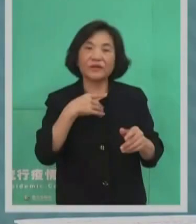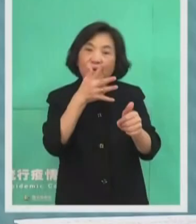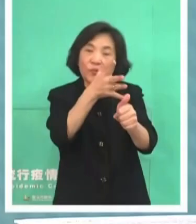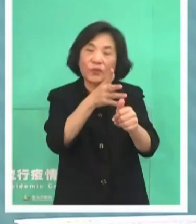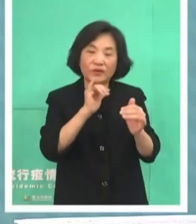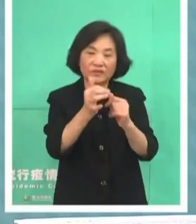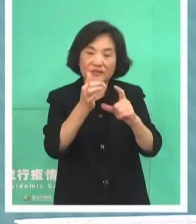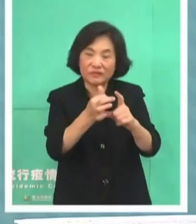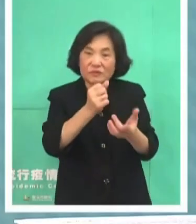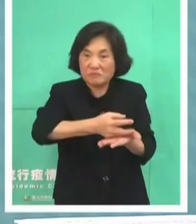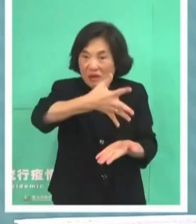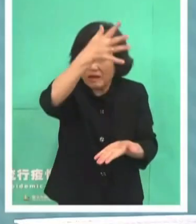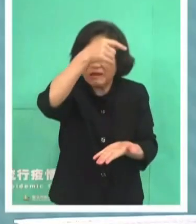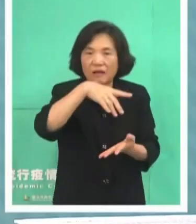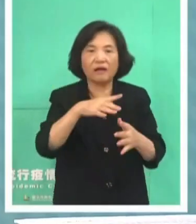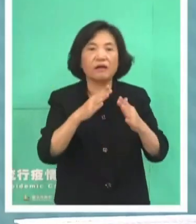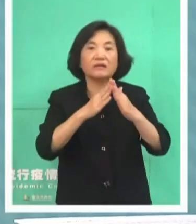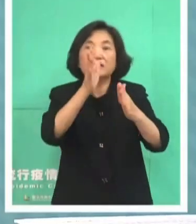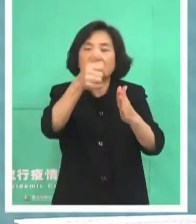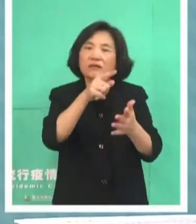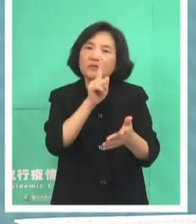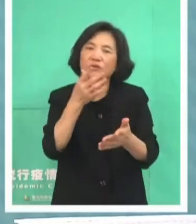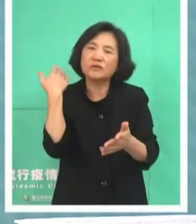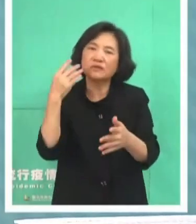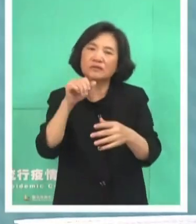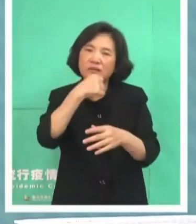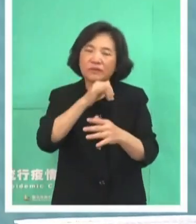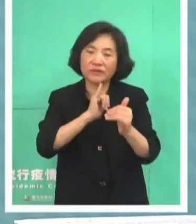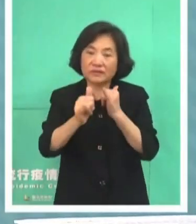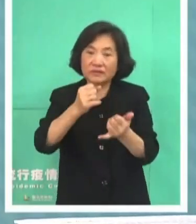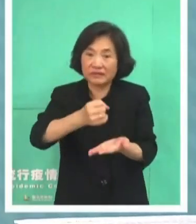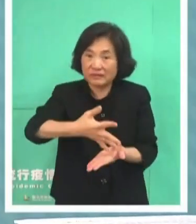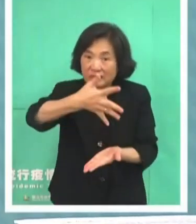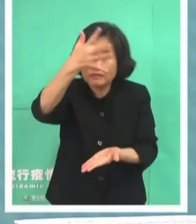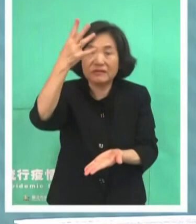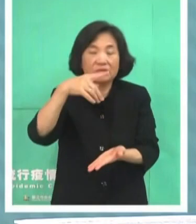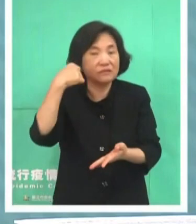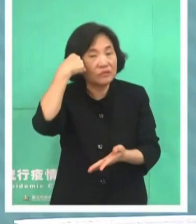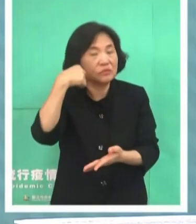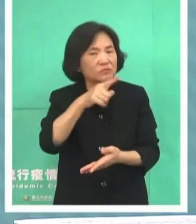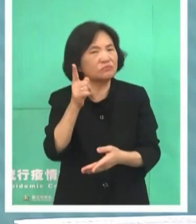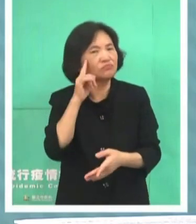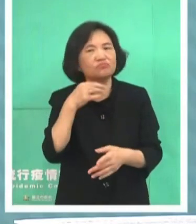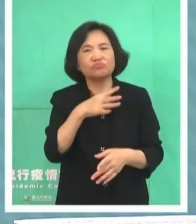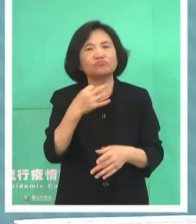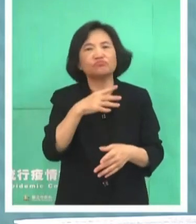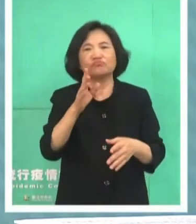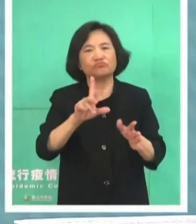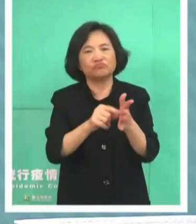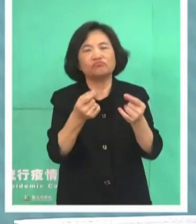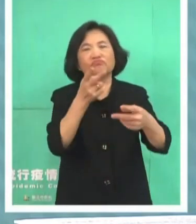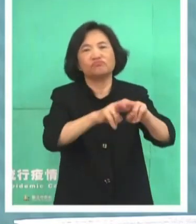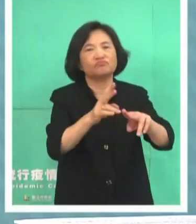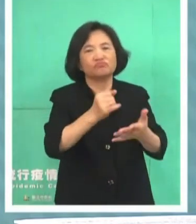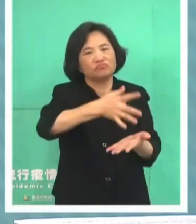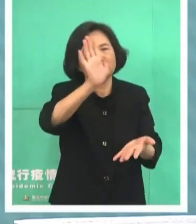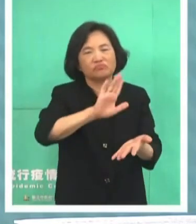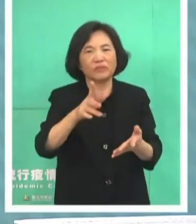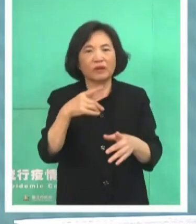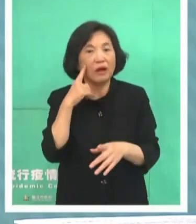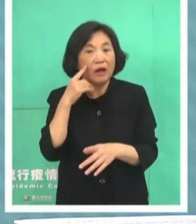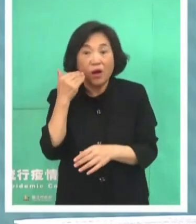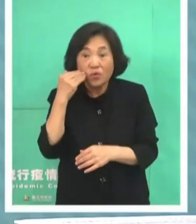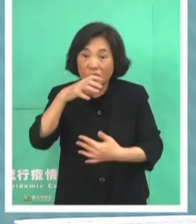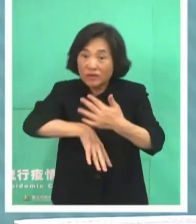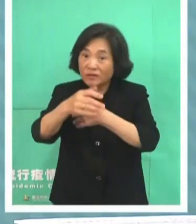针对社宅的议题，市长说要暂缓盖社宅，怕债留子孙，但是引发了批评的声浪。那内政部还说北市